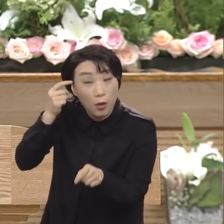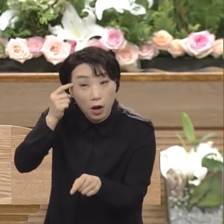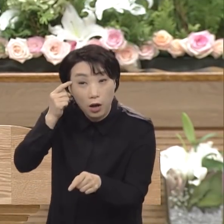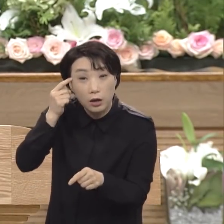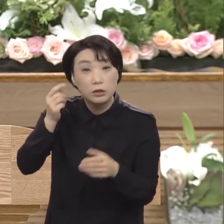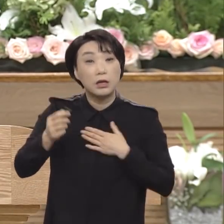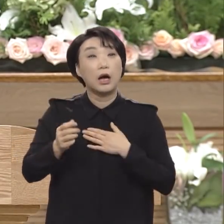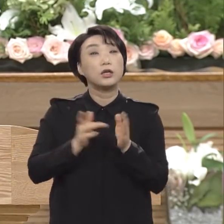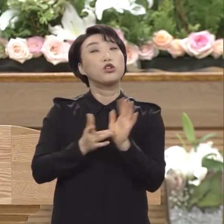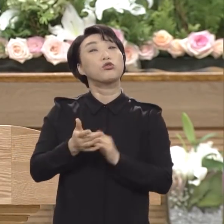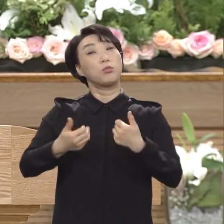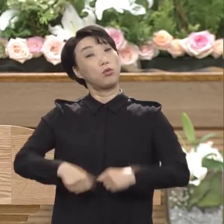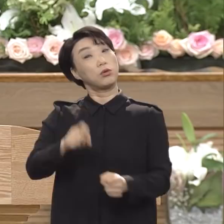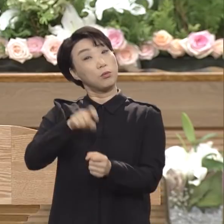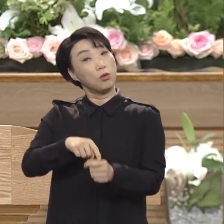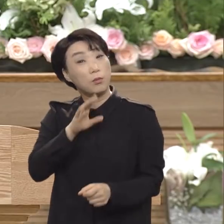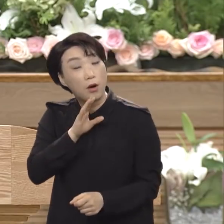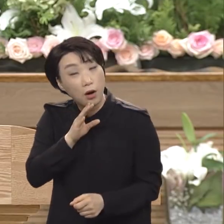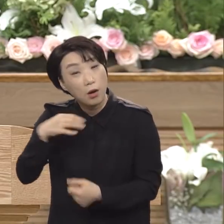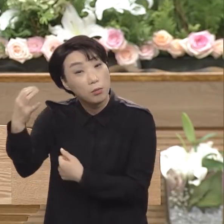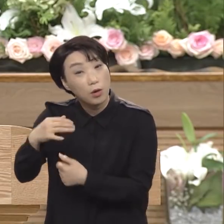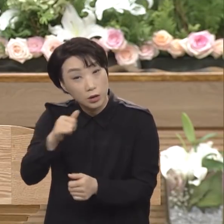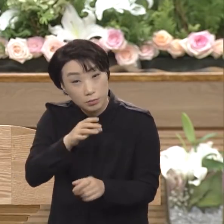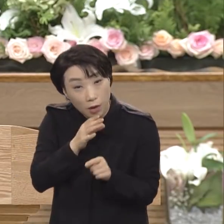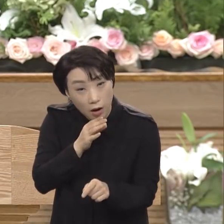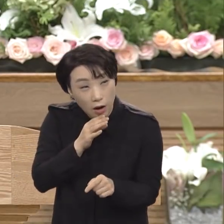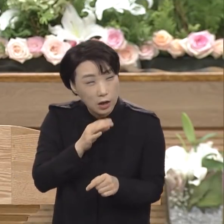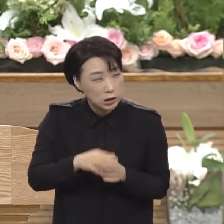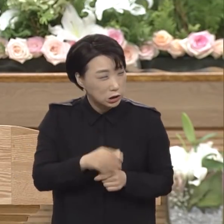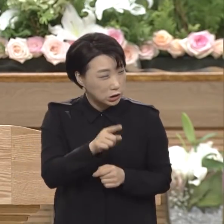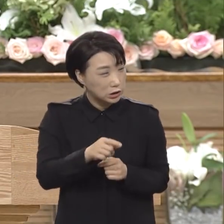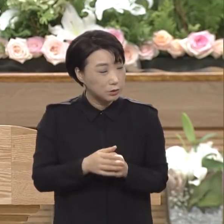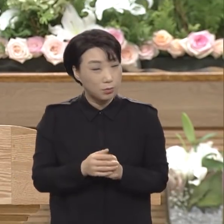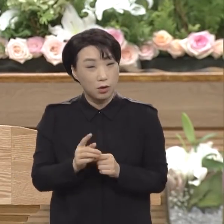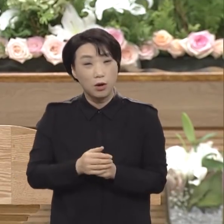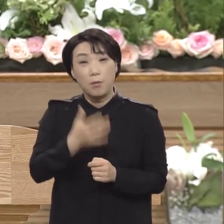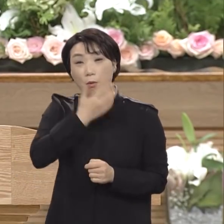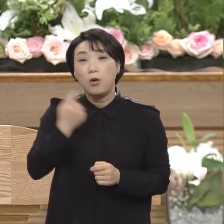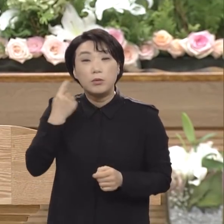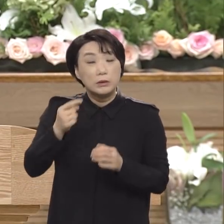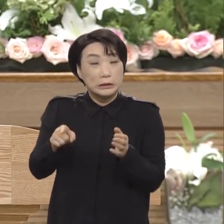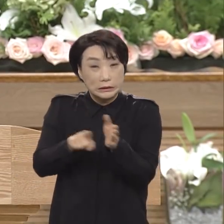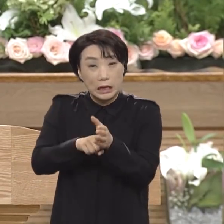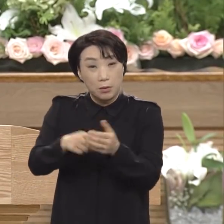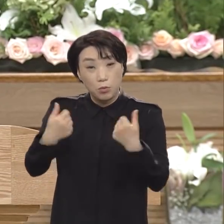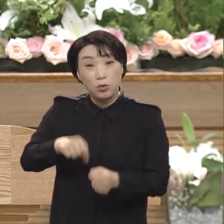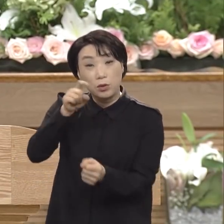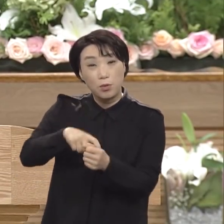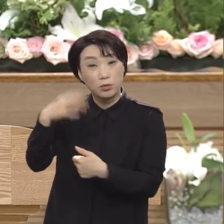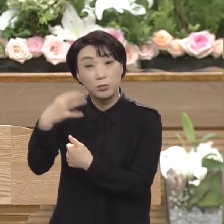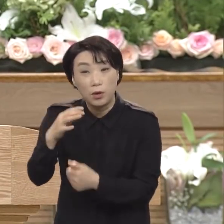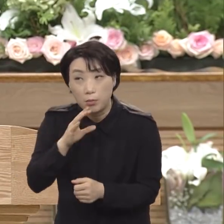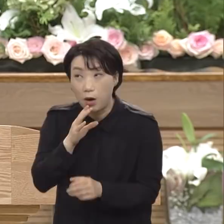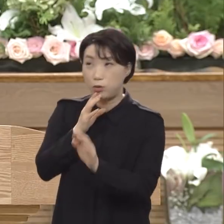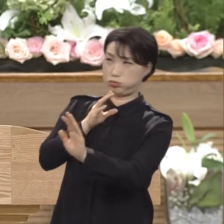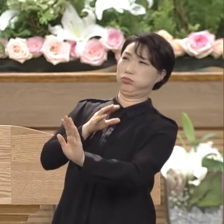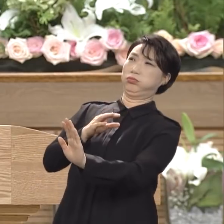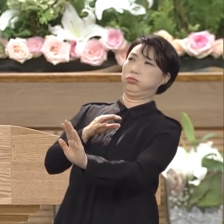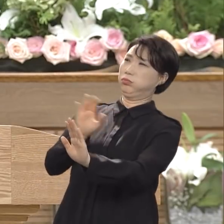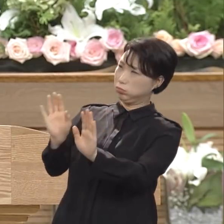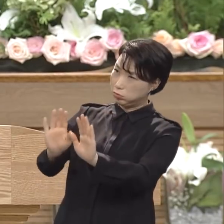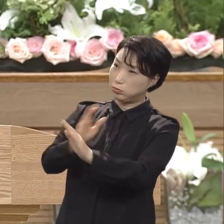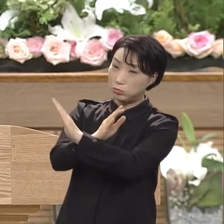너 포기하라. 예수를 포기하라 이 말이야. 그렇게 정통적인 복음적 신앙을 포기하라 그 말이야. 못하겠다 그